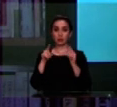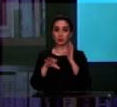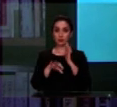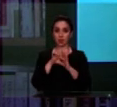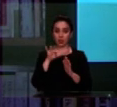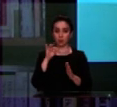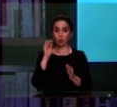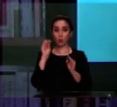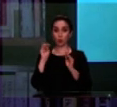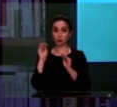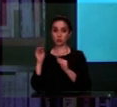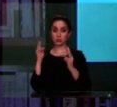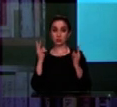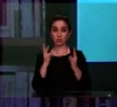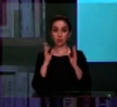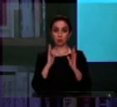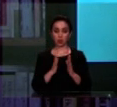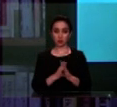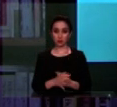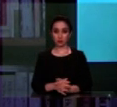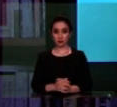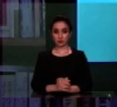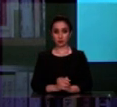tanlab qo'yishingiz kerak bo'ladi.